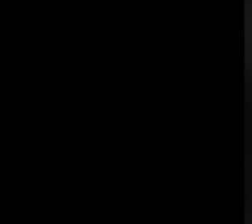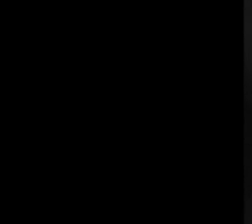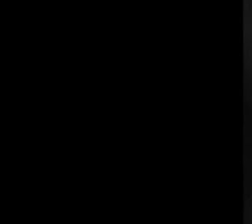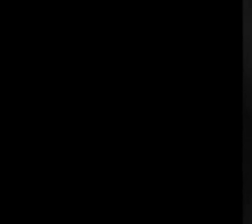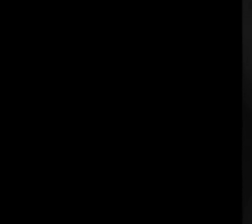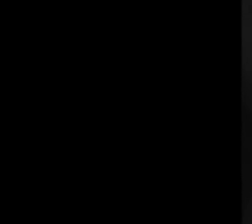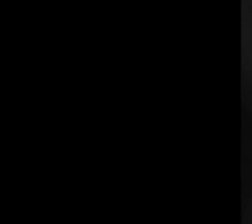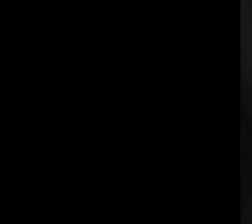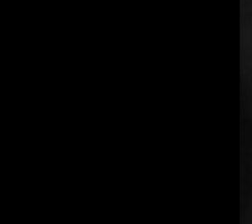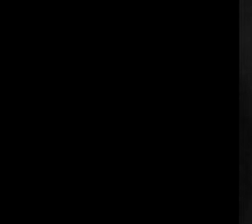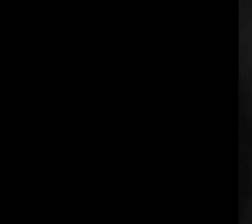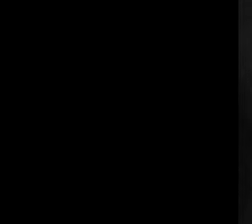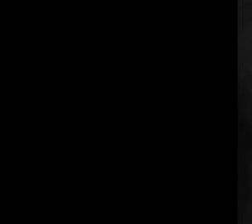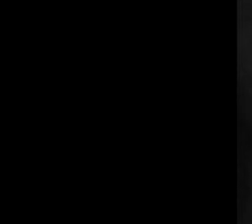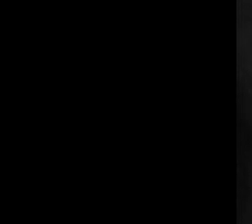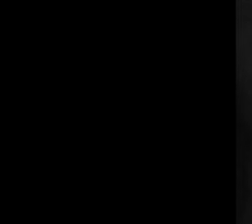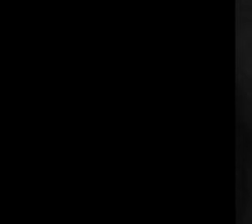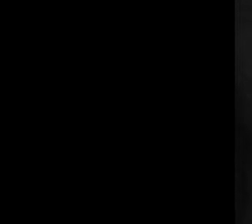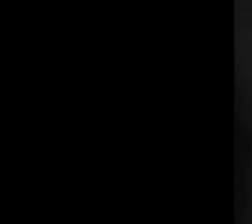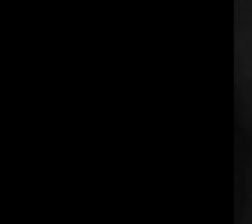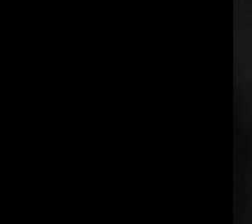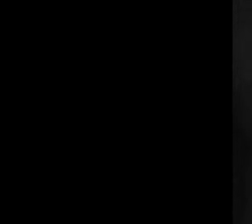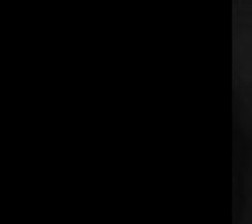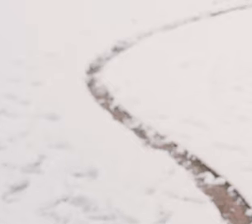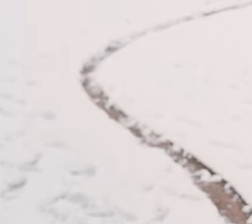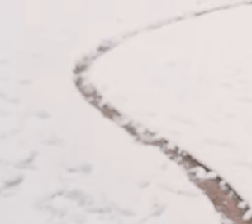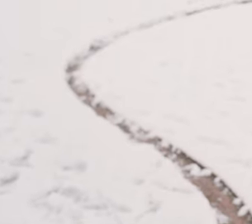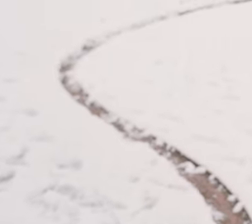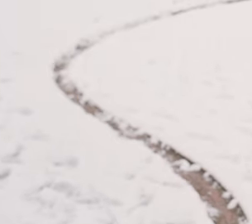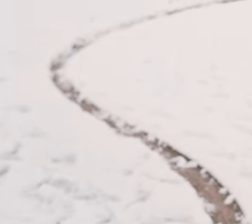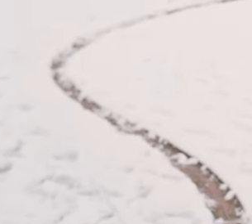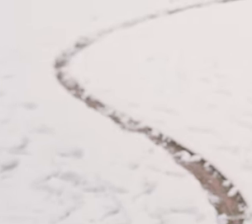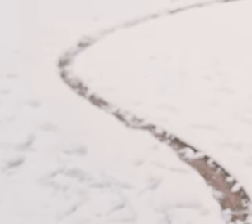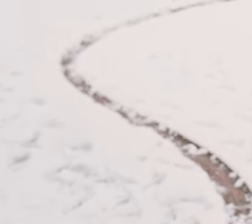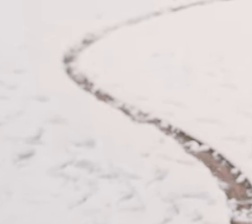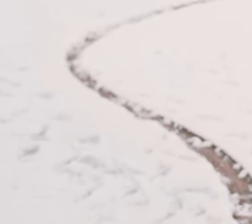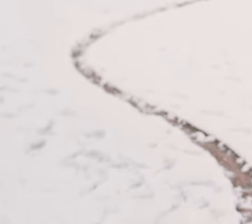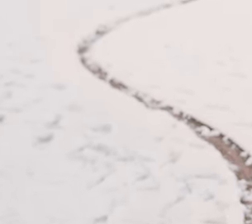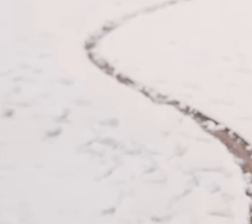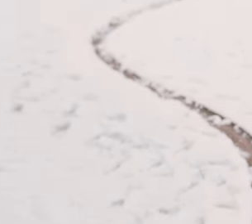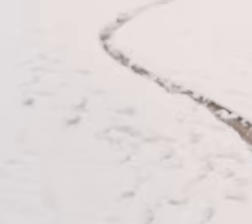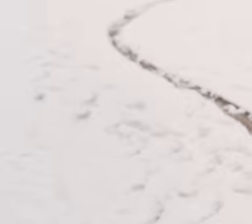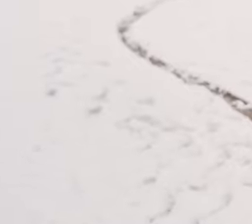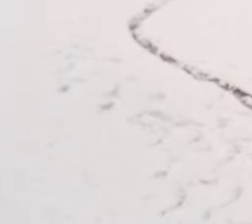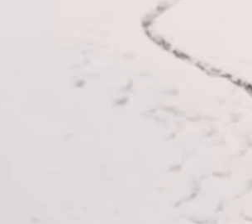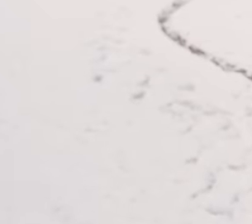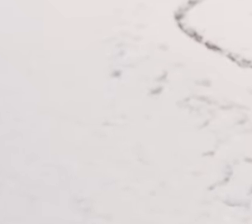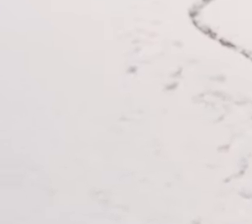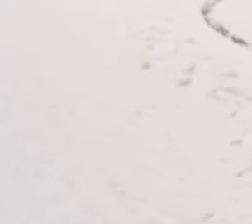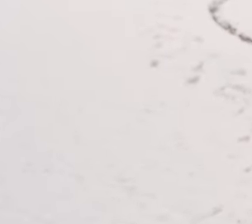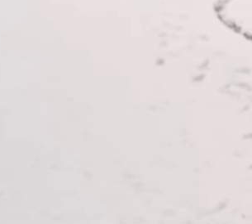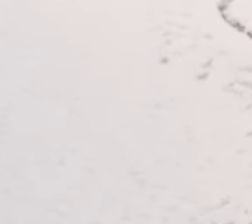bieżąco informował go o sytuacji w zaborze niemieckim oraz rosyjskim. Szczególnie, że zarówno zaborca niemiecki,